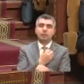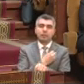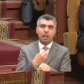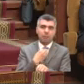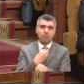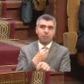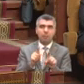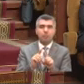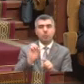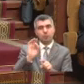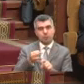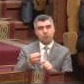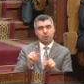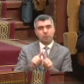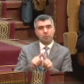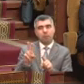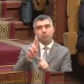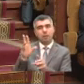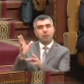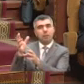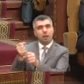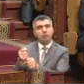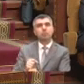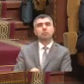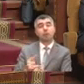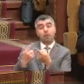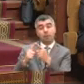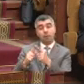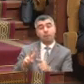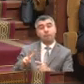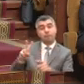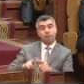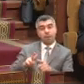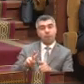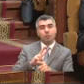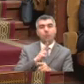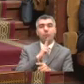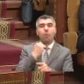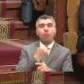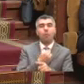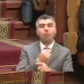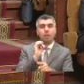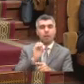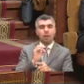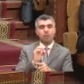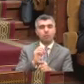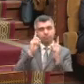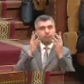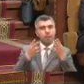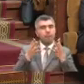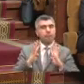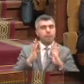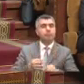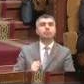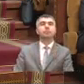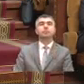الرؤية المتبصرة لجلالة الملك نصره الله وحزم جدية الحكومة، سيكونون مطمئنين على وضعهم الاجتماعي. إن الحكومة صادقة